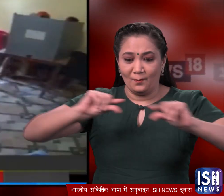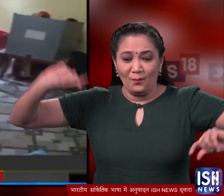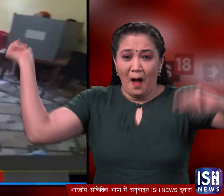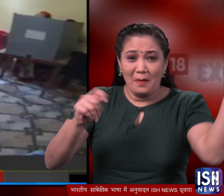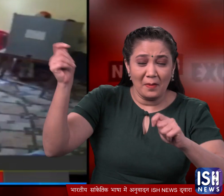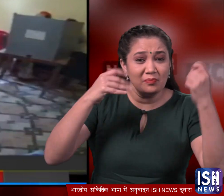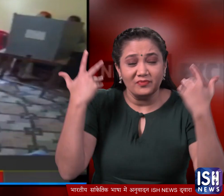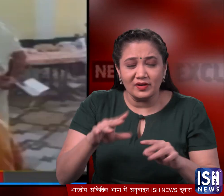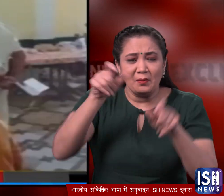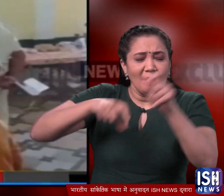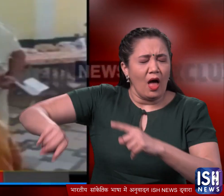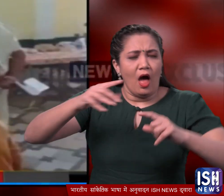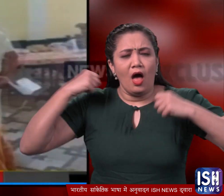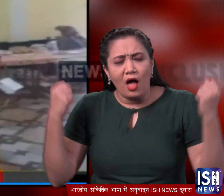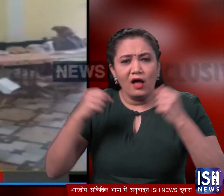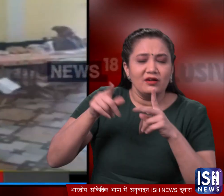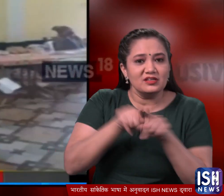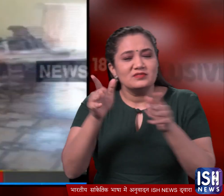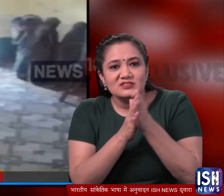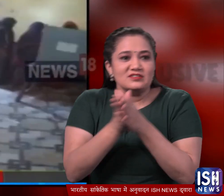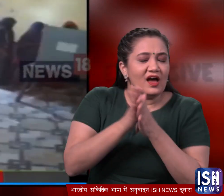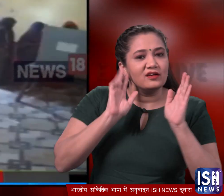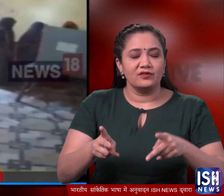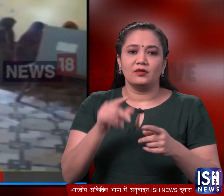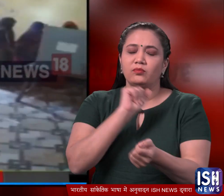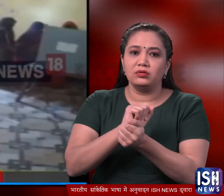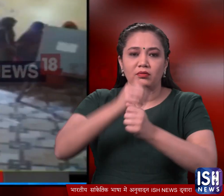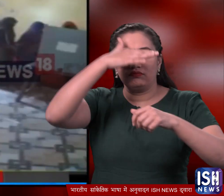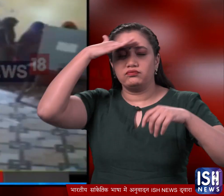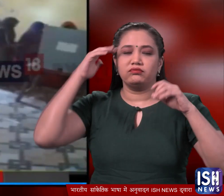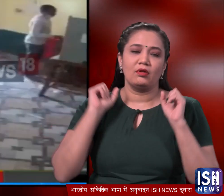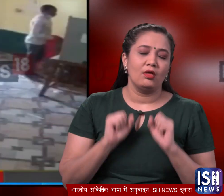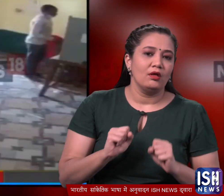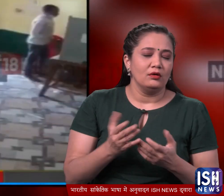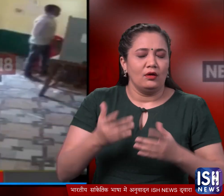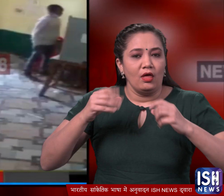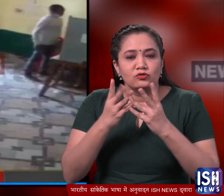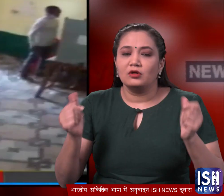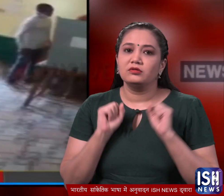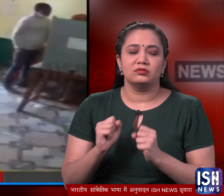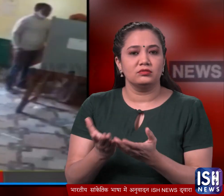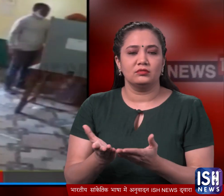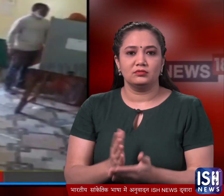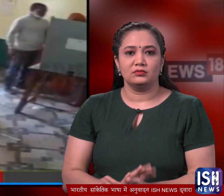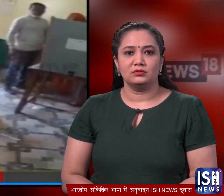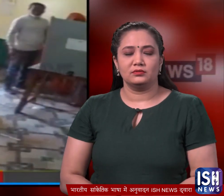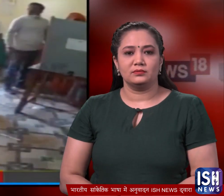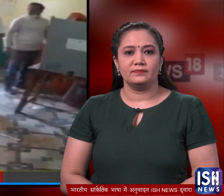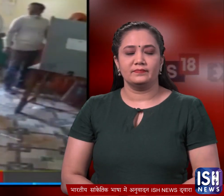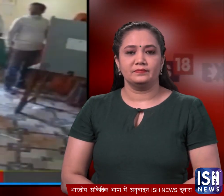इस लाठीचार्ज के बाद भी कार्यकर्ताओं का हंगामा जारी रहा, जिसे खत्म कराने में पुलिस के पसीने छूट गए।